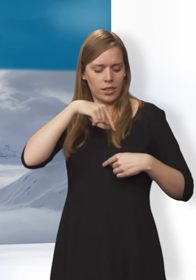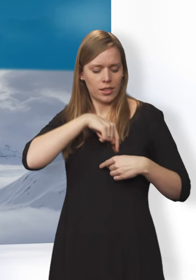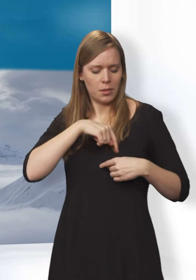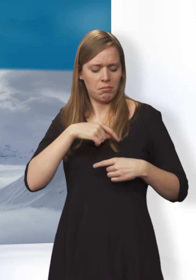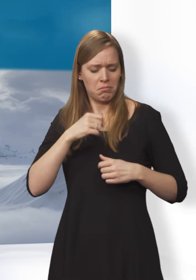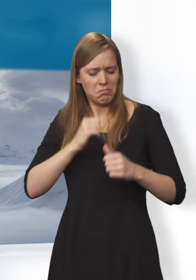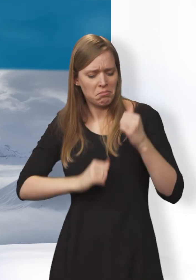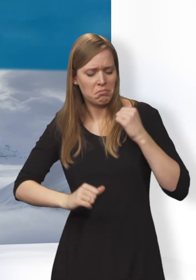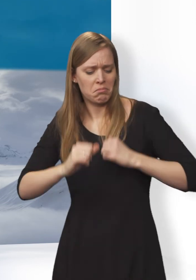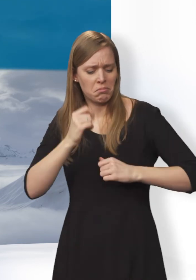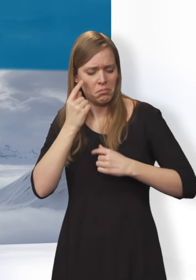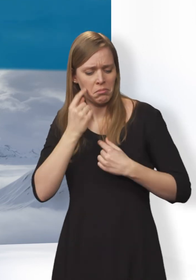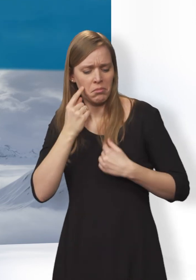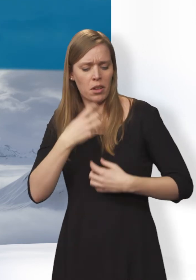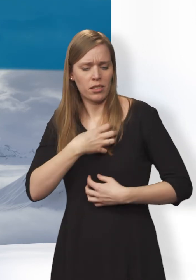nein